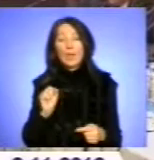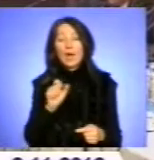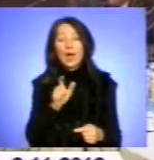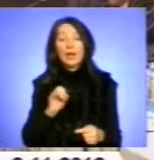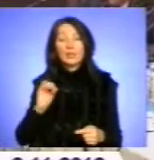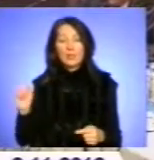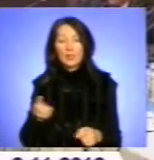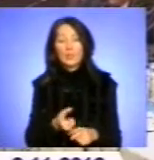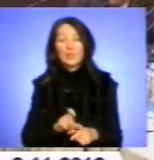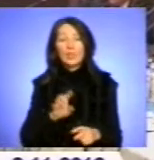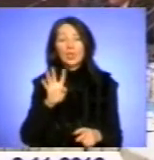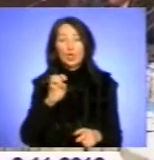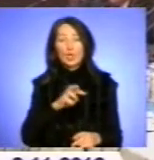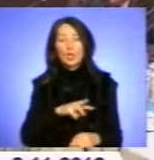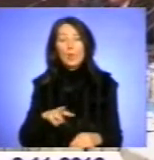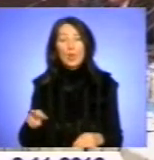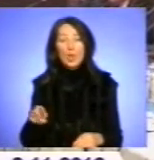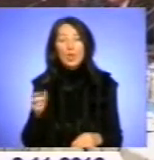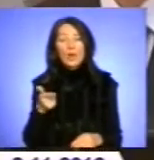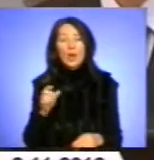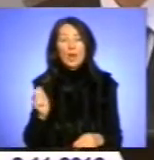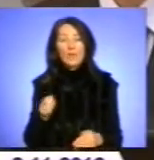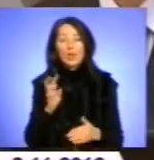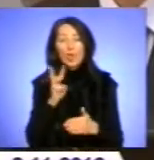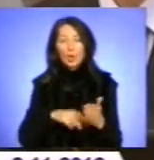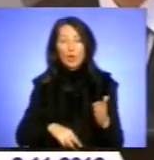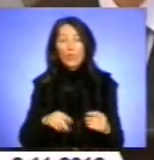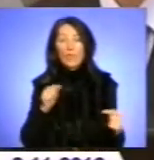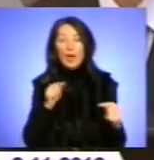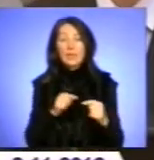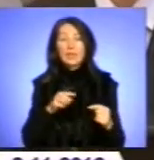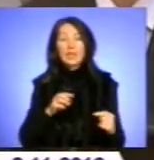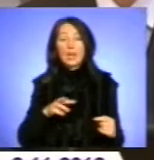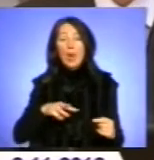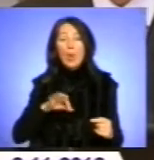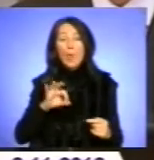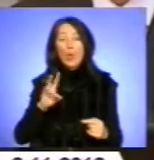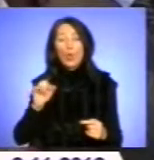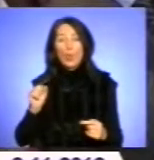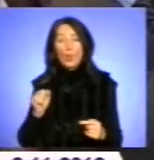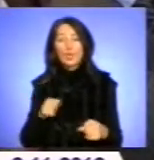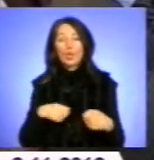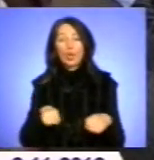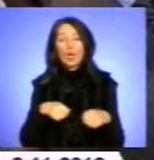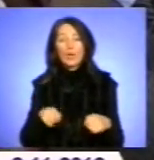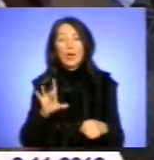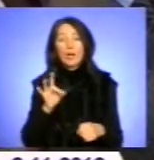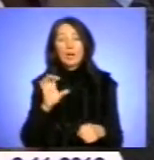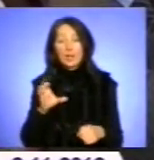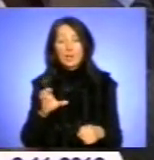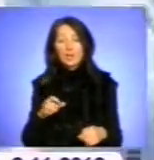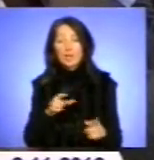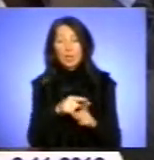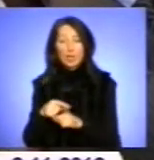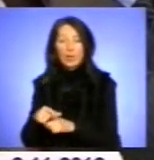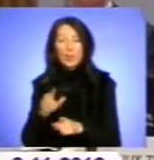Більше ніж на 400 мільйонів гривень оштрафував антимонопольний комітет картель з торгівлі лісом. За словами голови комітету Василя Цушка,